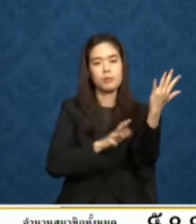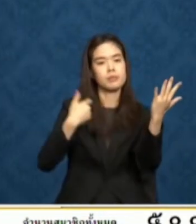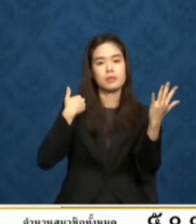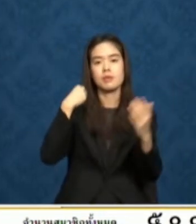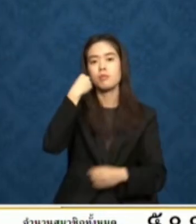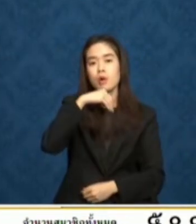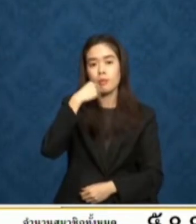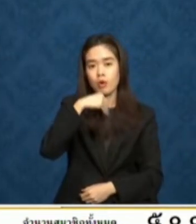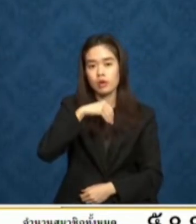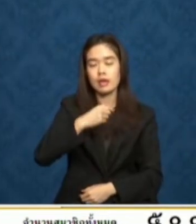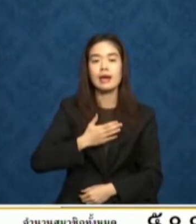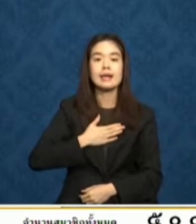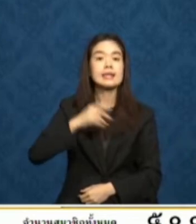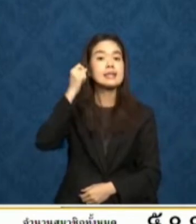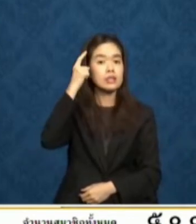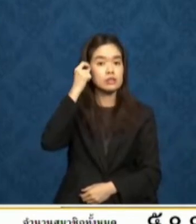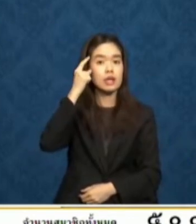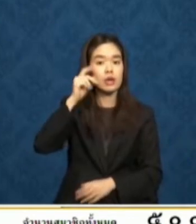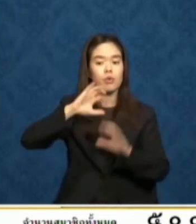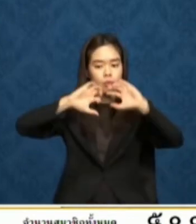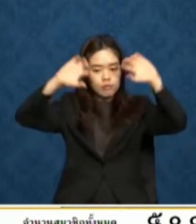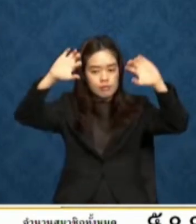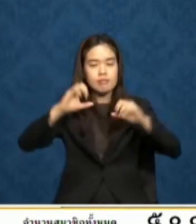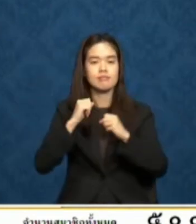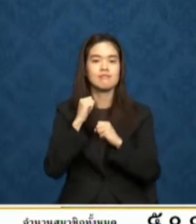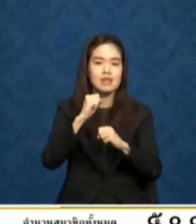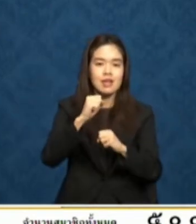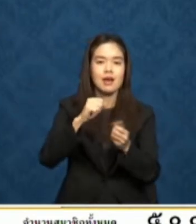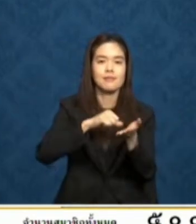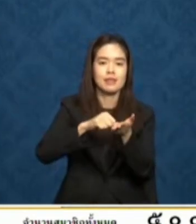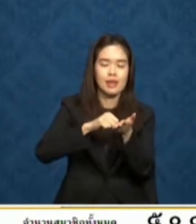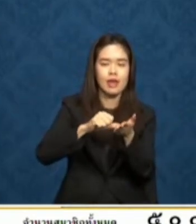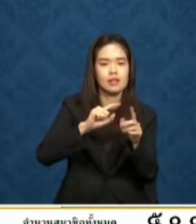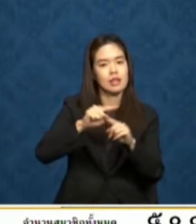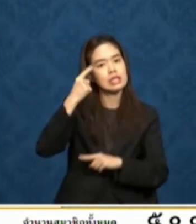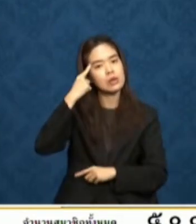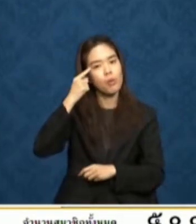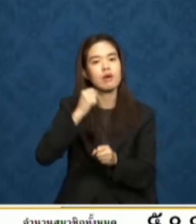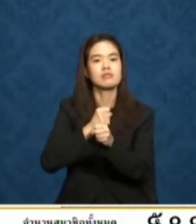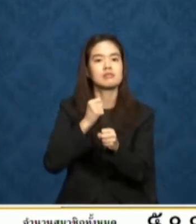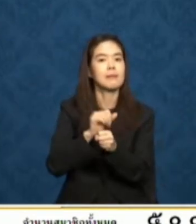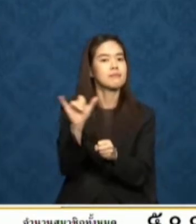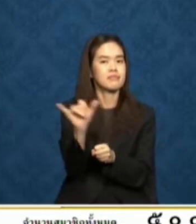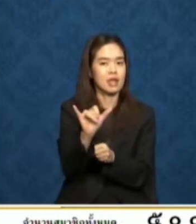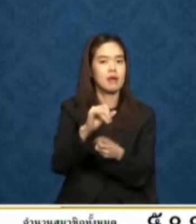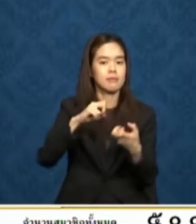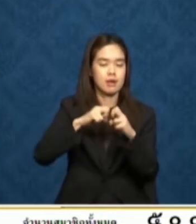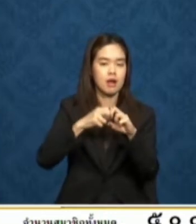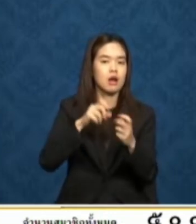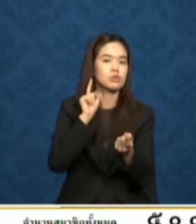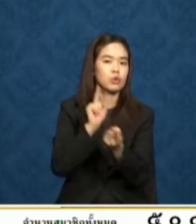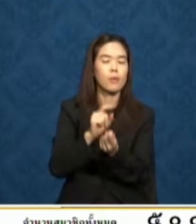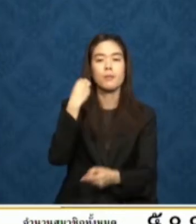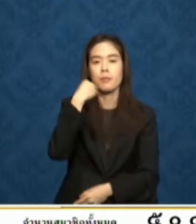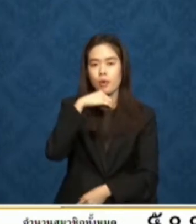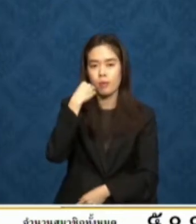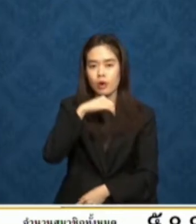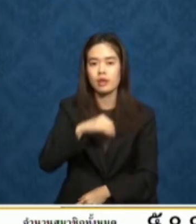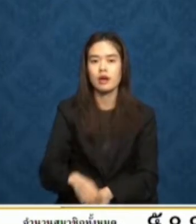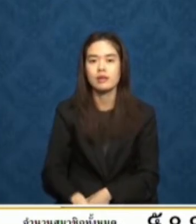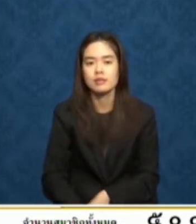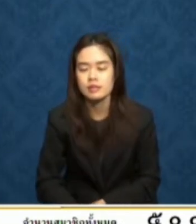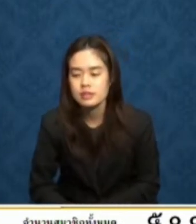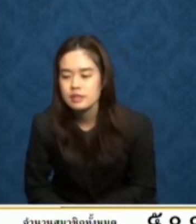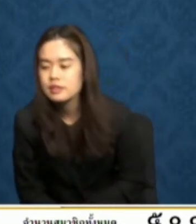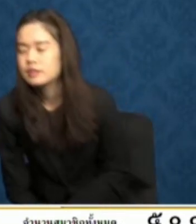และผมกใจดีครัว่ารัธบาลพยายามแ้ไขอยู่นะครับแต่ก็ยงไม่เพียงพอตบปญหานะครับปัหาเรื่องทดนทนำกนเห่านี้ครั